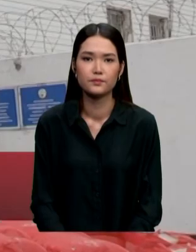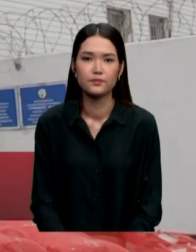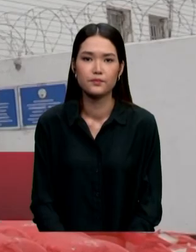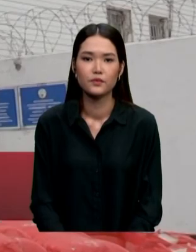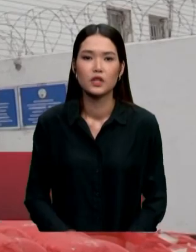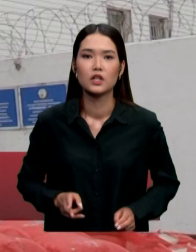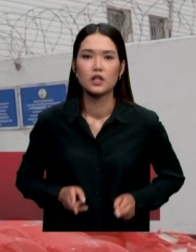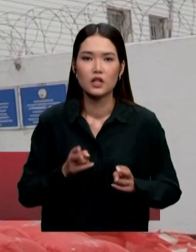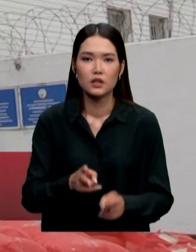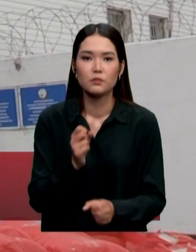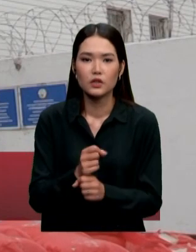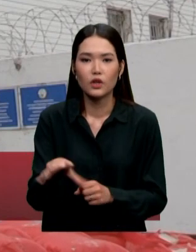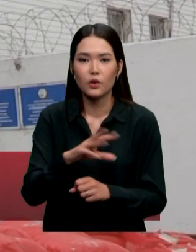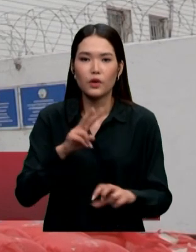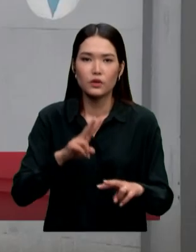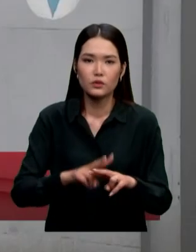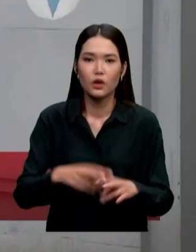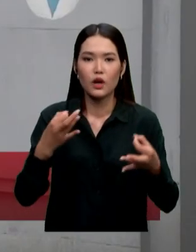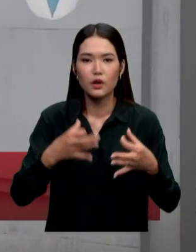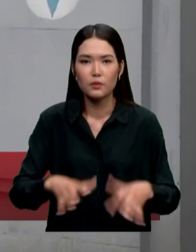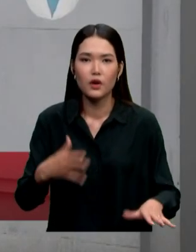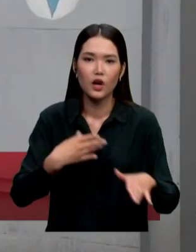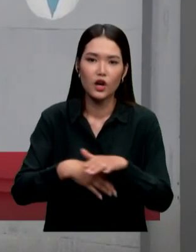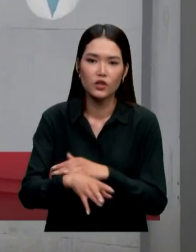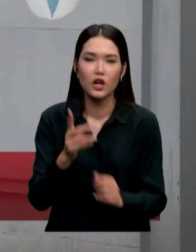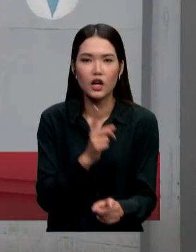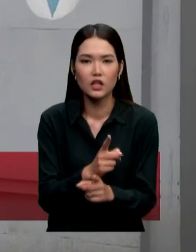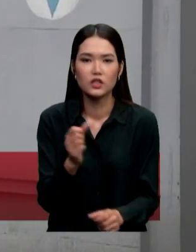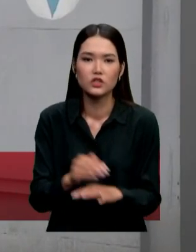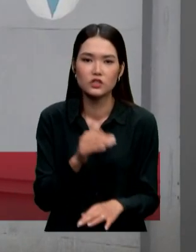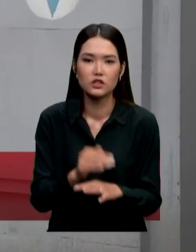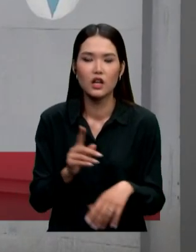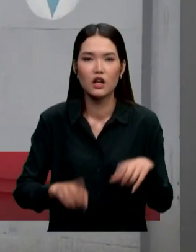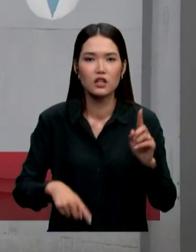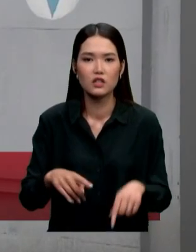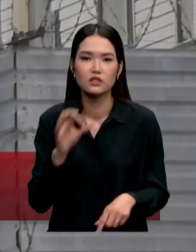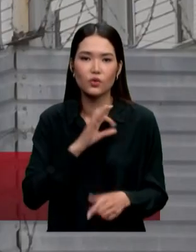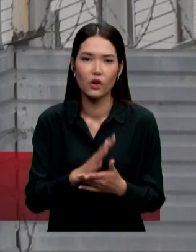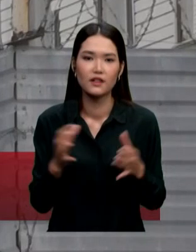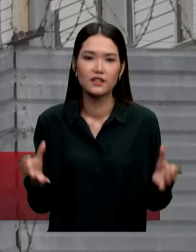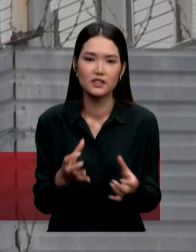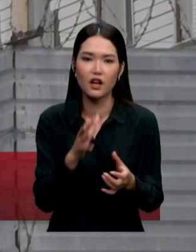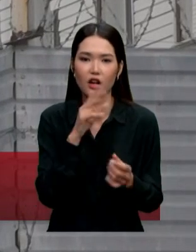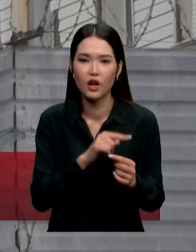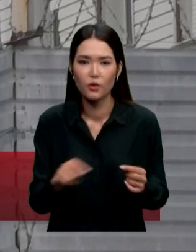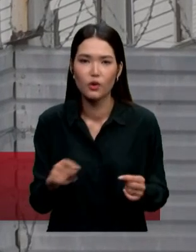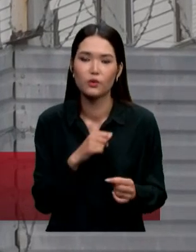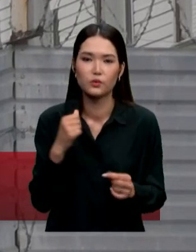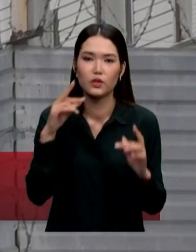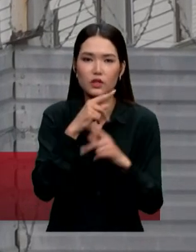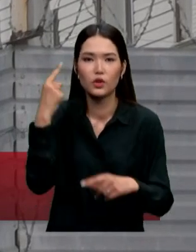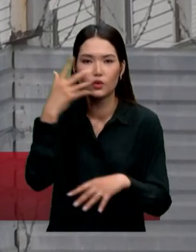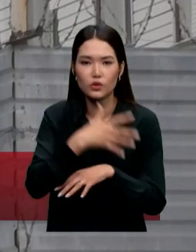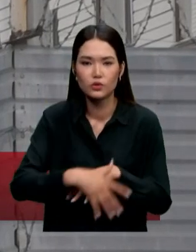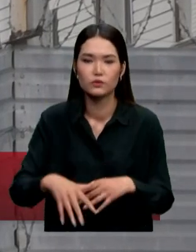Қылмыс жасағанның бәрін түрмеге тоғытпай бас бостандығын шектеу жазасы кеңінен қолданылуда. Сотталушылар бұл уақытта өз қателігін түсініп